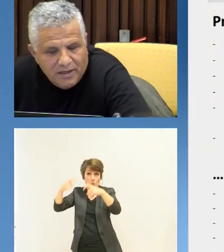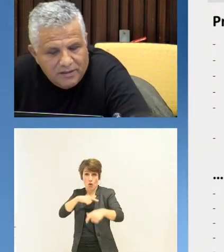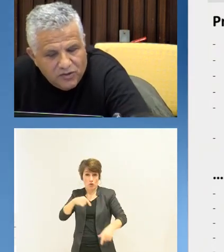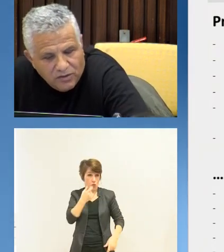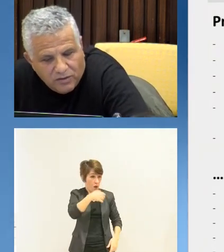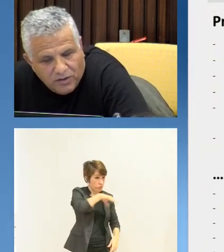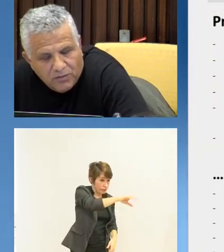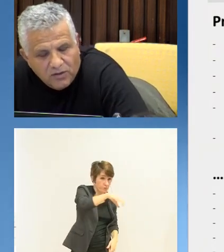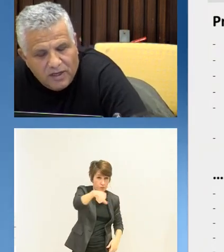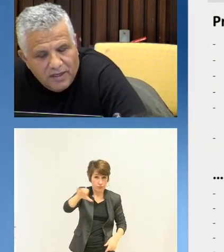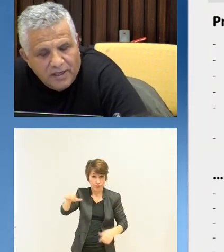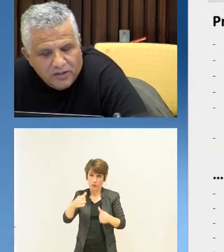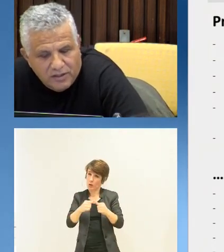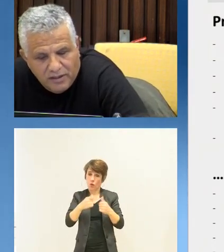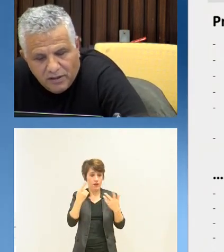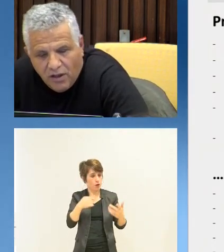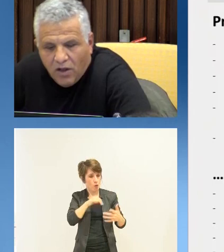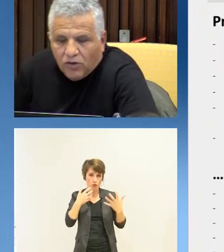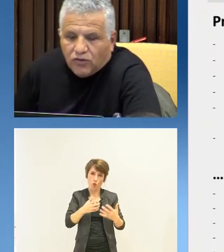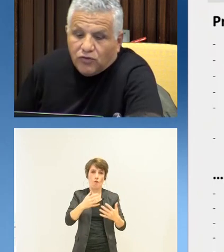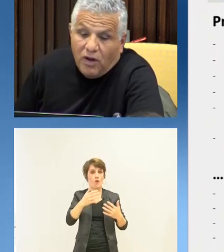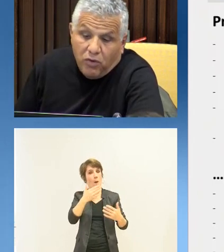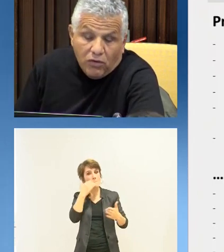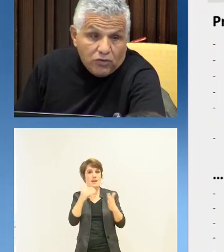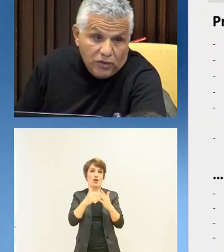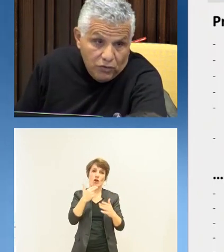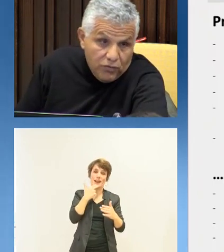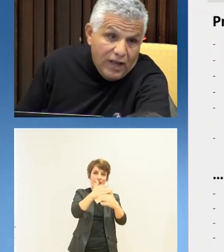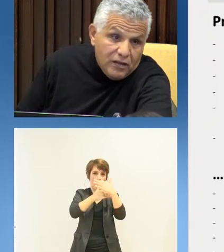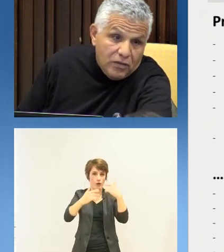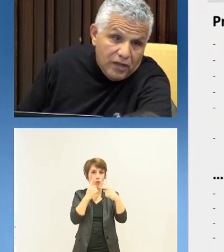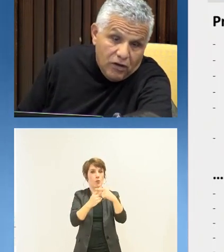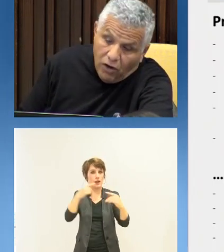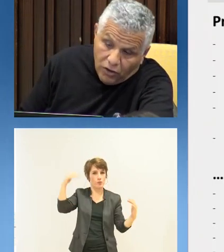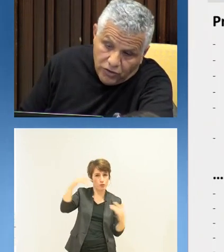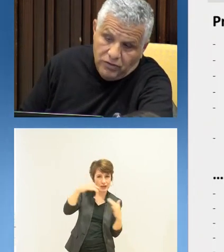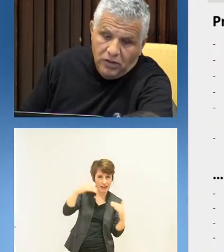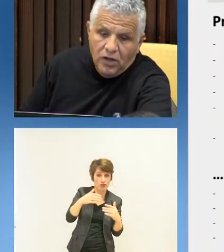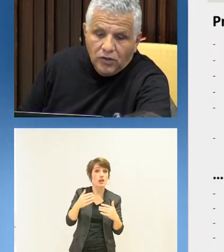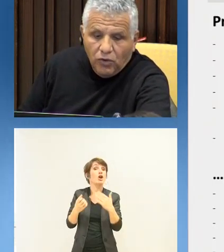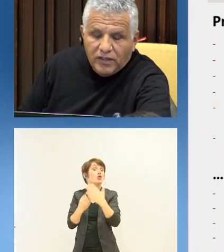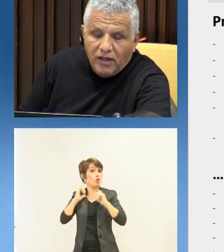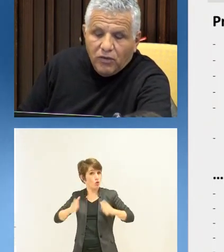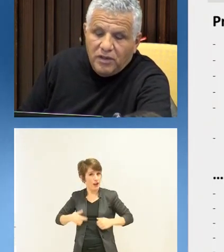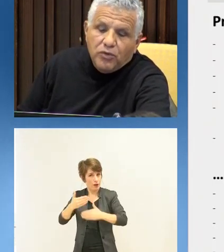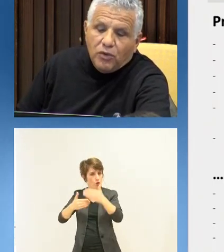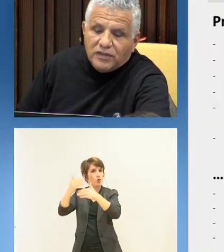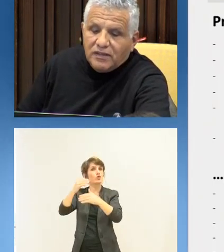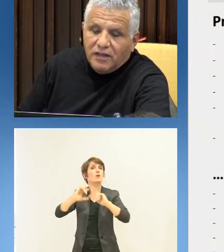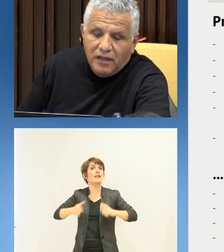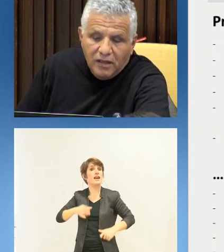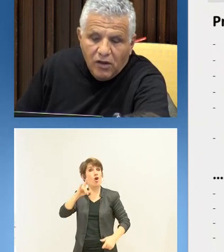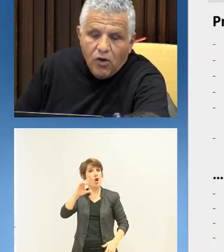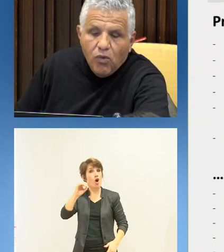qualité à l'exigence environnementale et énergétique que ce soit pour en construire de nouvelles comme l'école foch dont les travaux débuteront